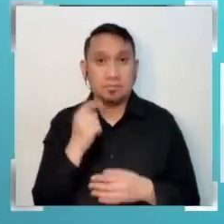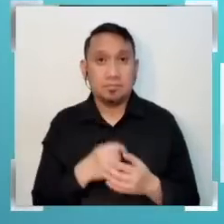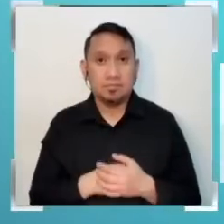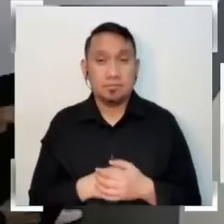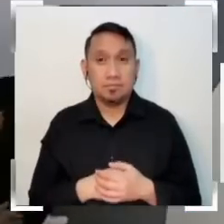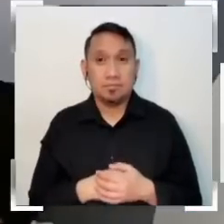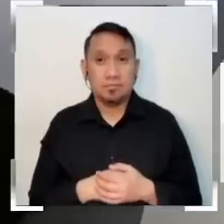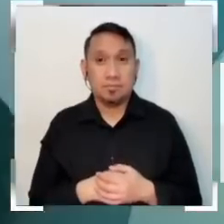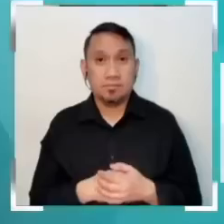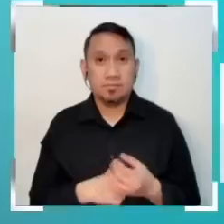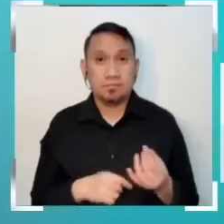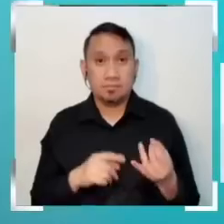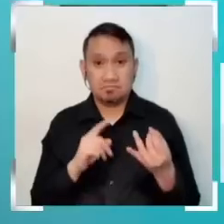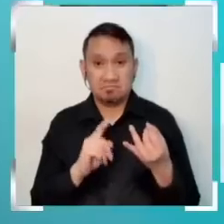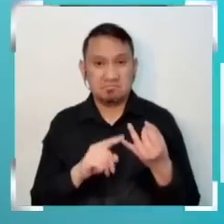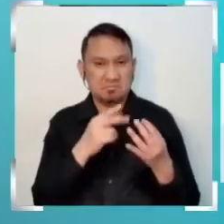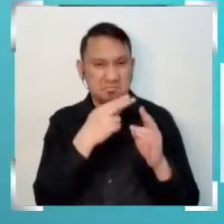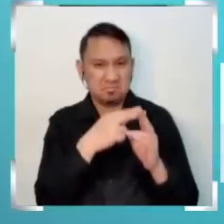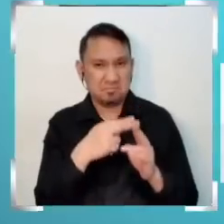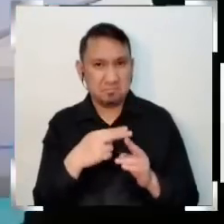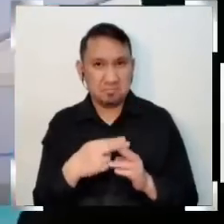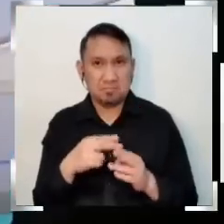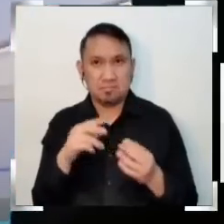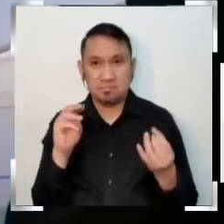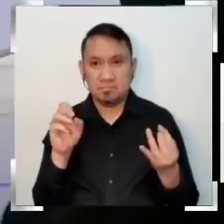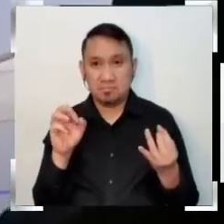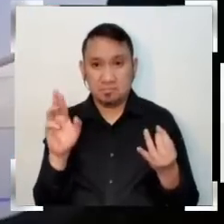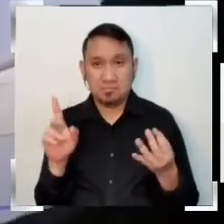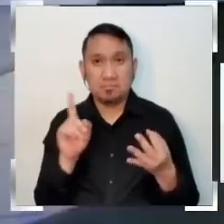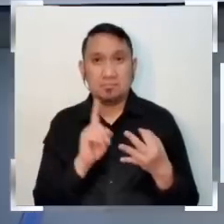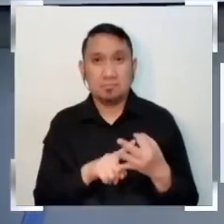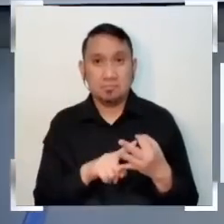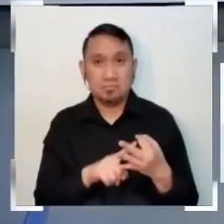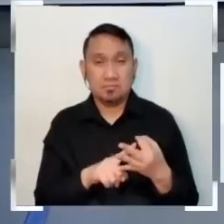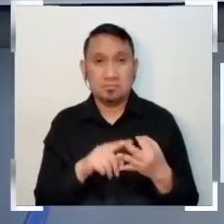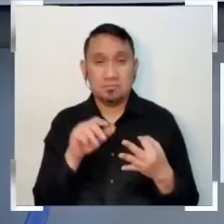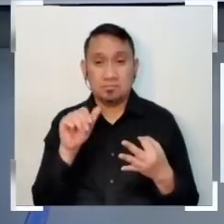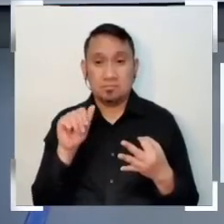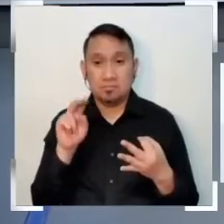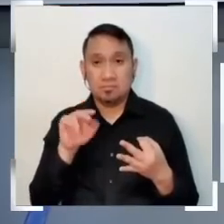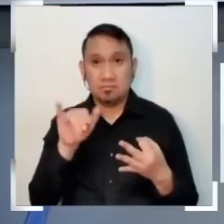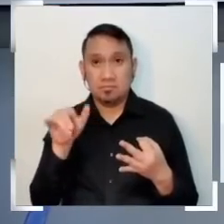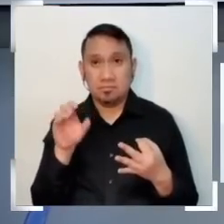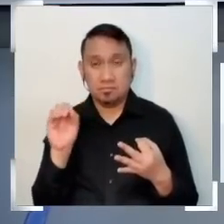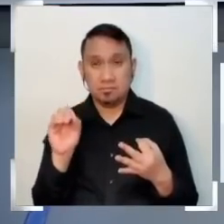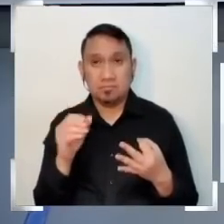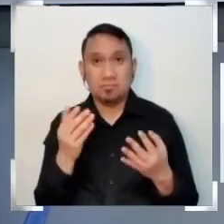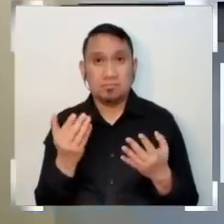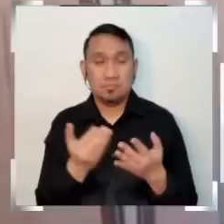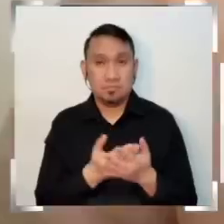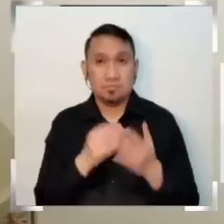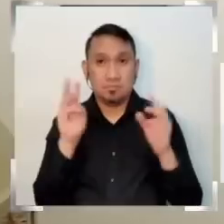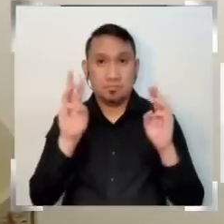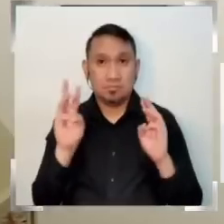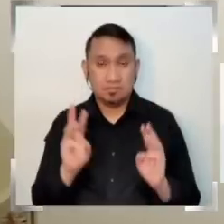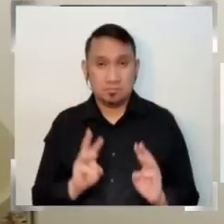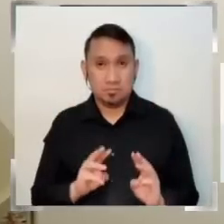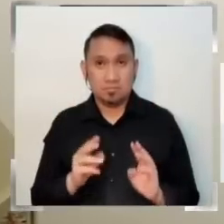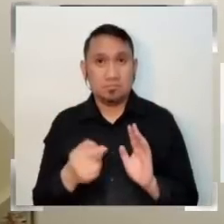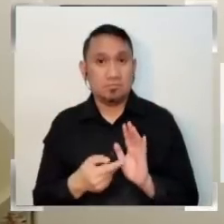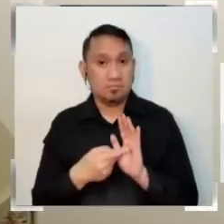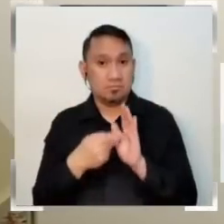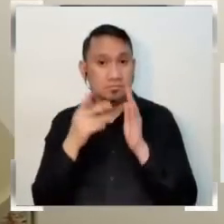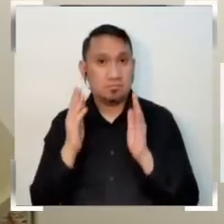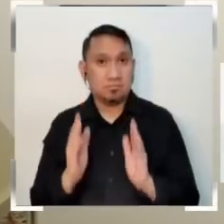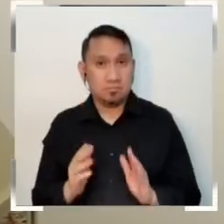Son, Amor La Rosa, at Andrew Pergiera bilang bagong weather presenters. With